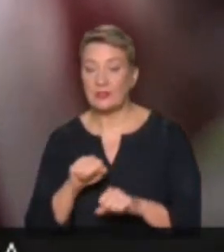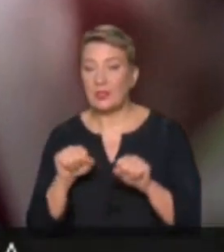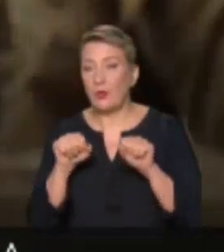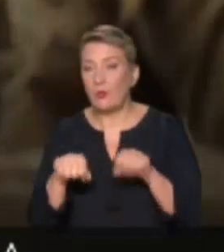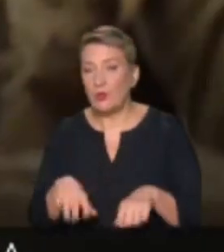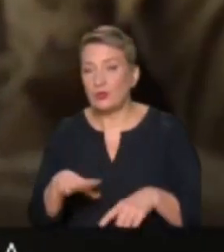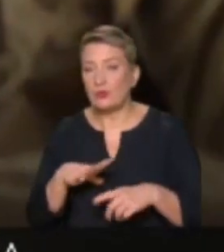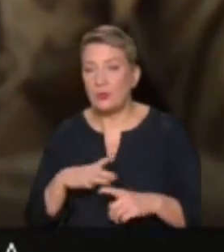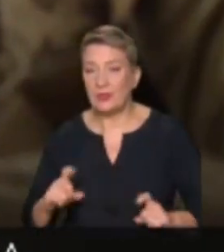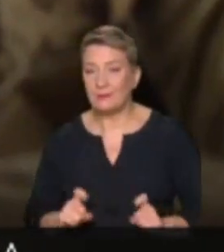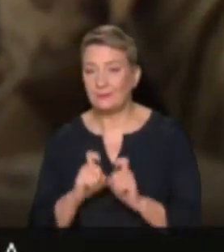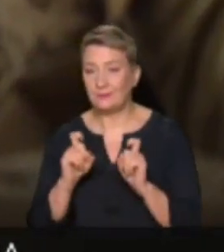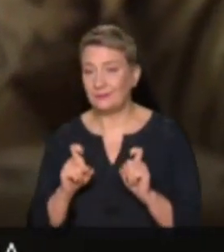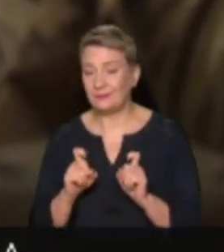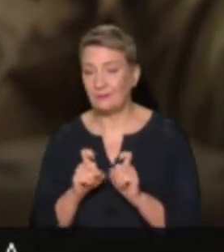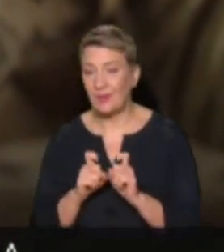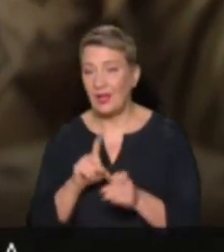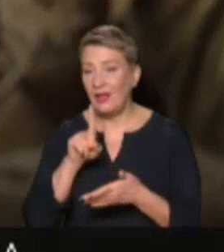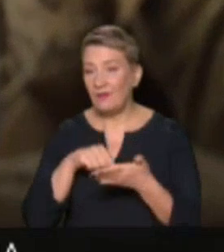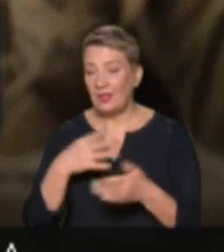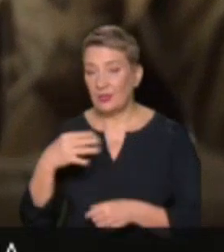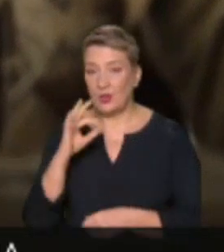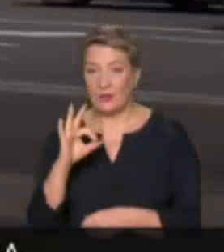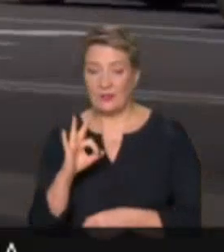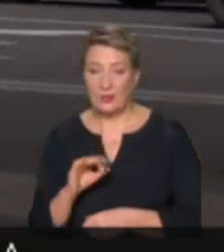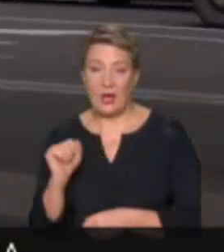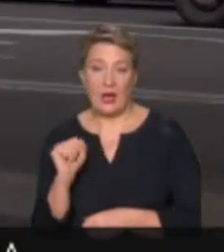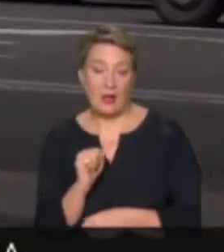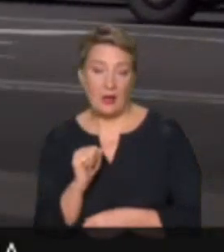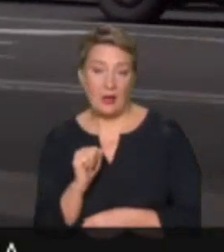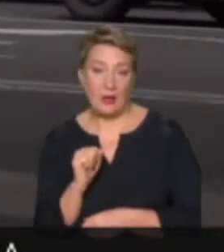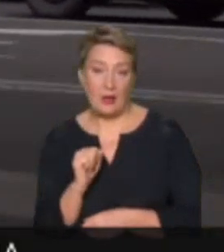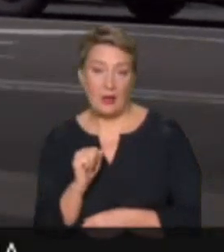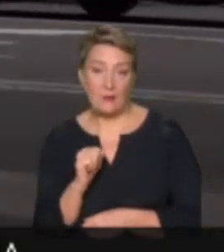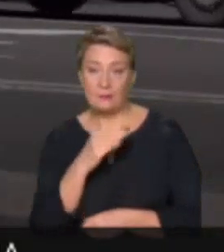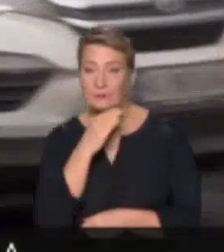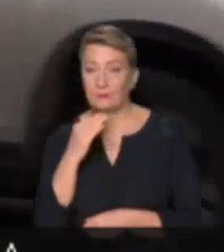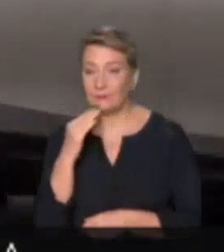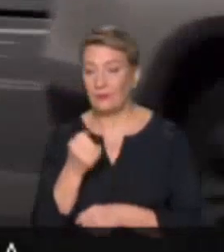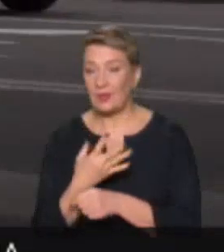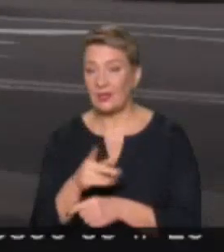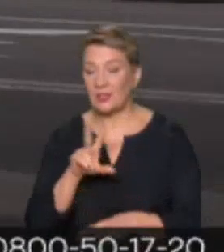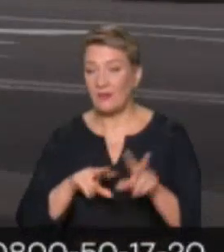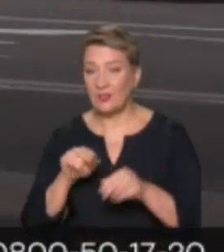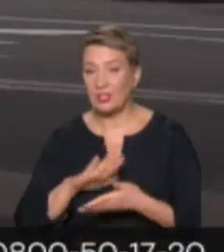бути певні розбіжності, вірять понад 40%. Утім, лише незначна кількість вважають ситуацію